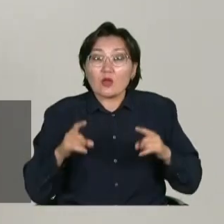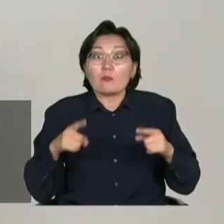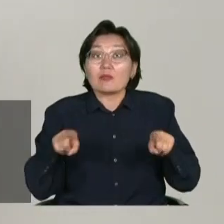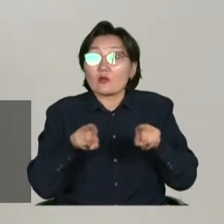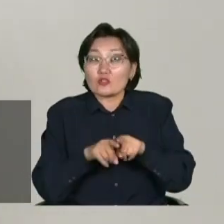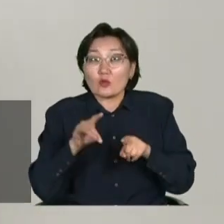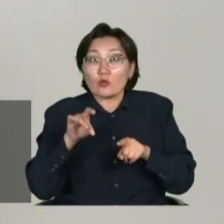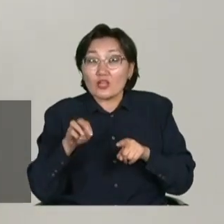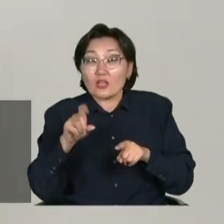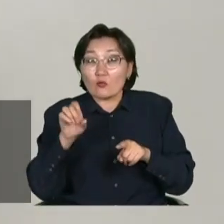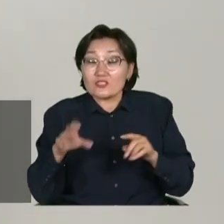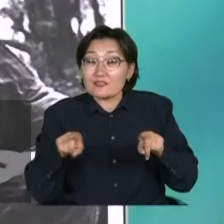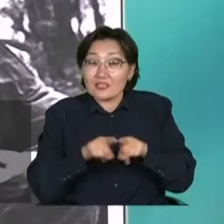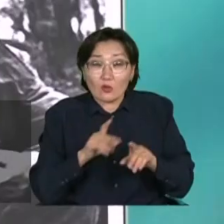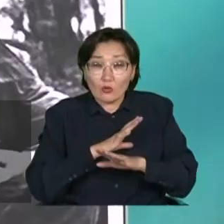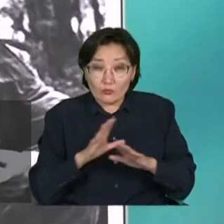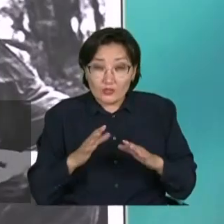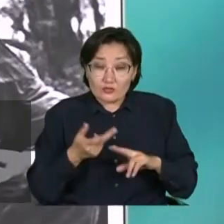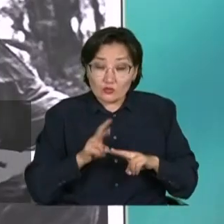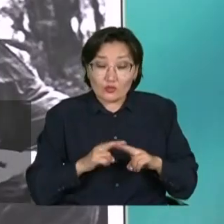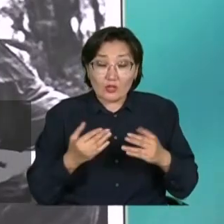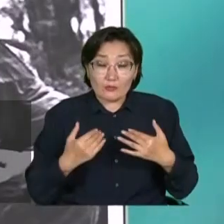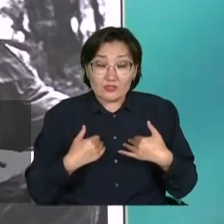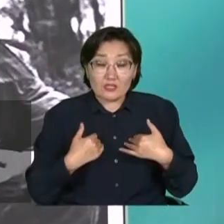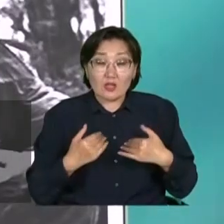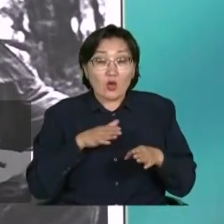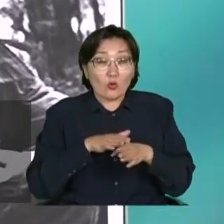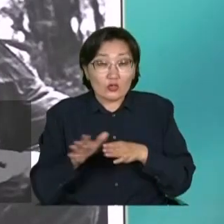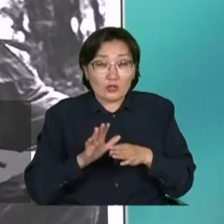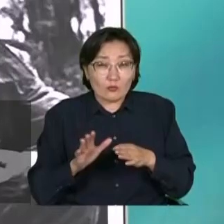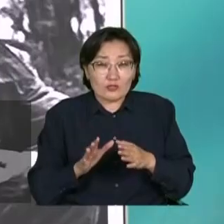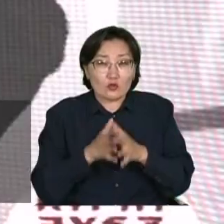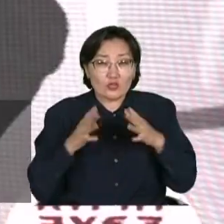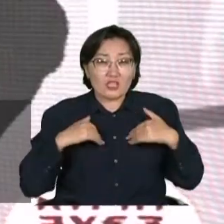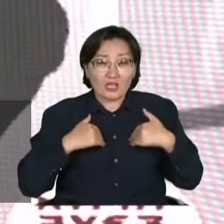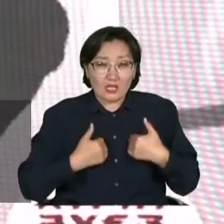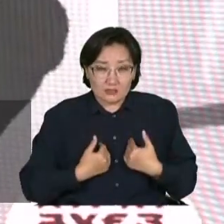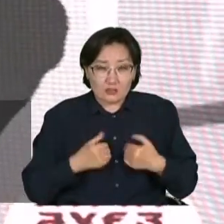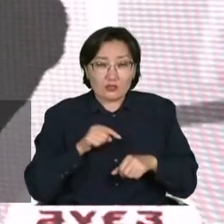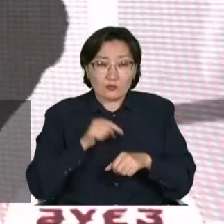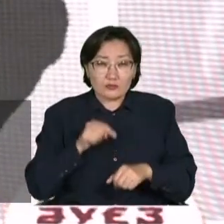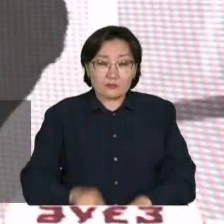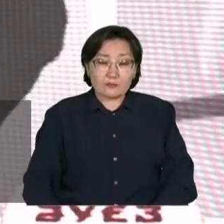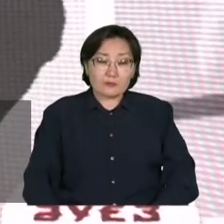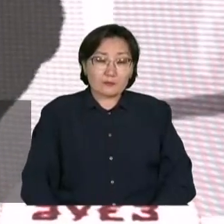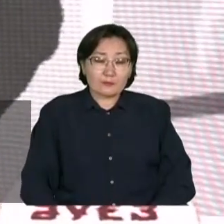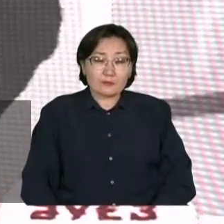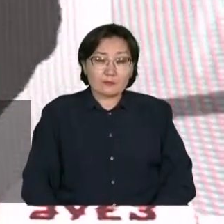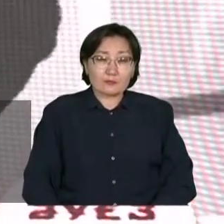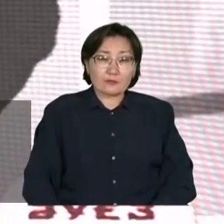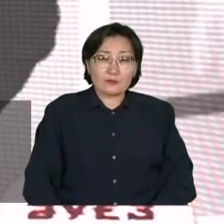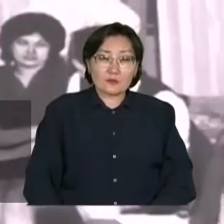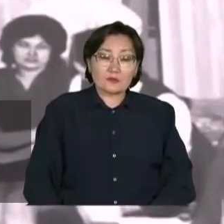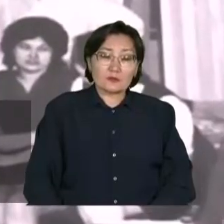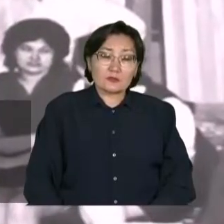алмайды. Сондықтан біз орын толмас өкініштеміз. Как человека, который очень